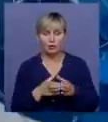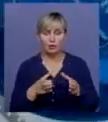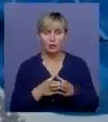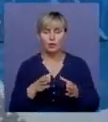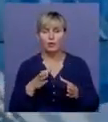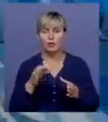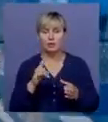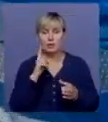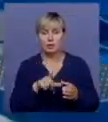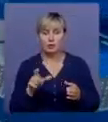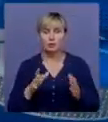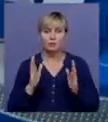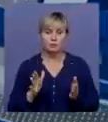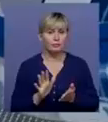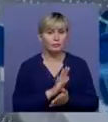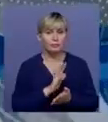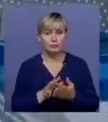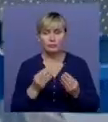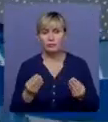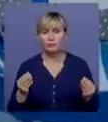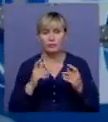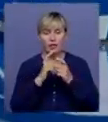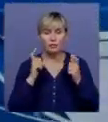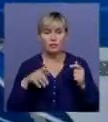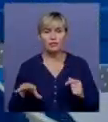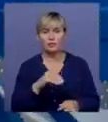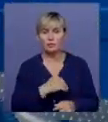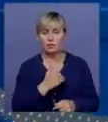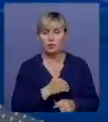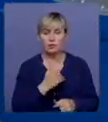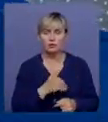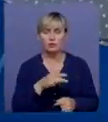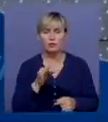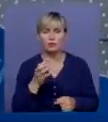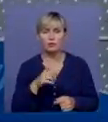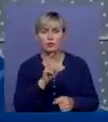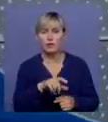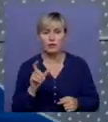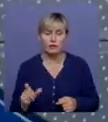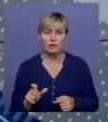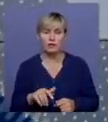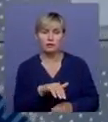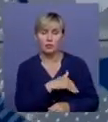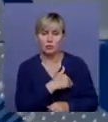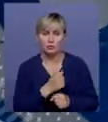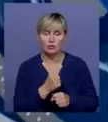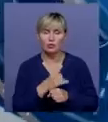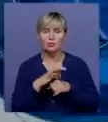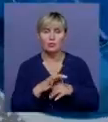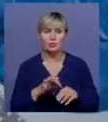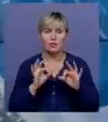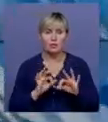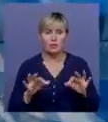молодых людей будут бесплатно раздавать маски всем желающим кроме того волонтеры измерят температуру и проведут